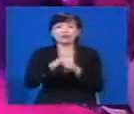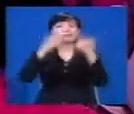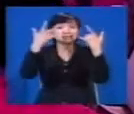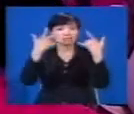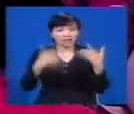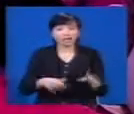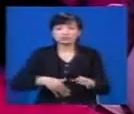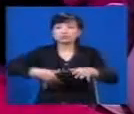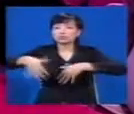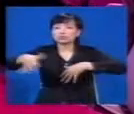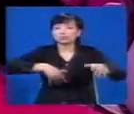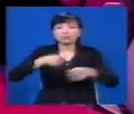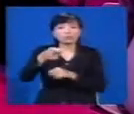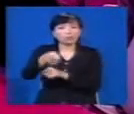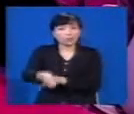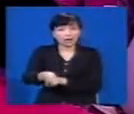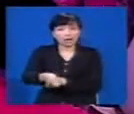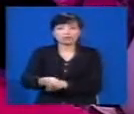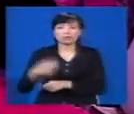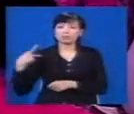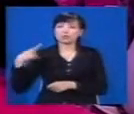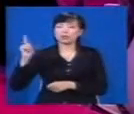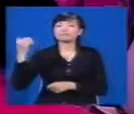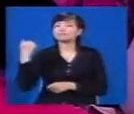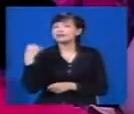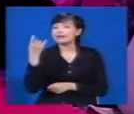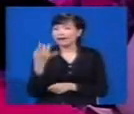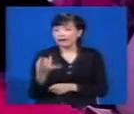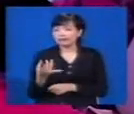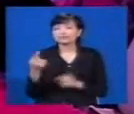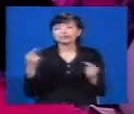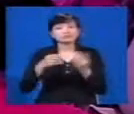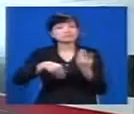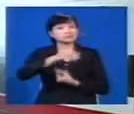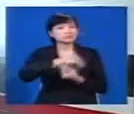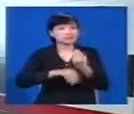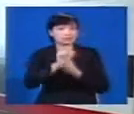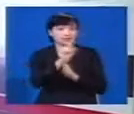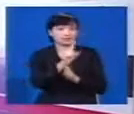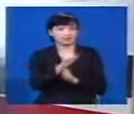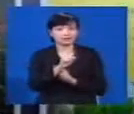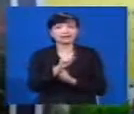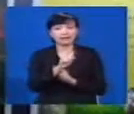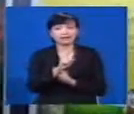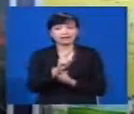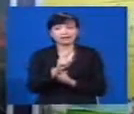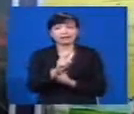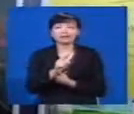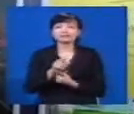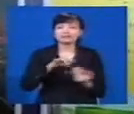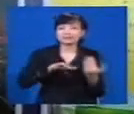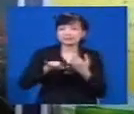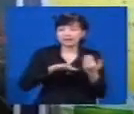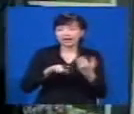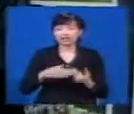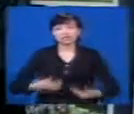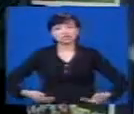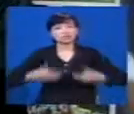าวโคราชและจังหวัดใกล้เคียงจะได้รับประโยชน์อะไรทั้งในด้านเศรษฐกิจ การเดินทางและชีวิตความเป็